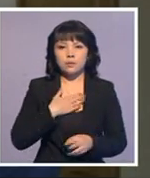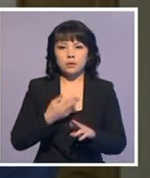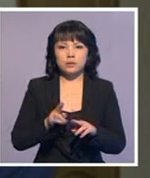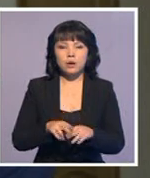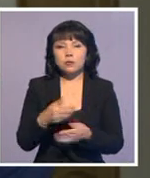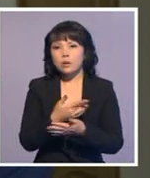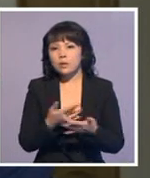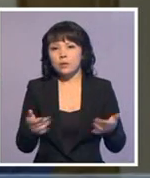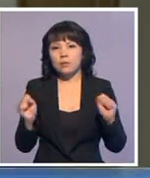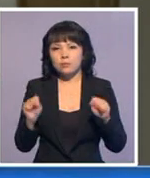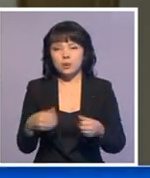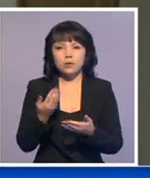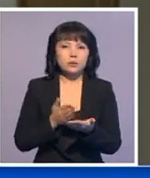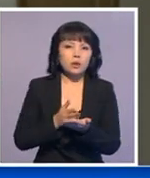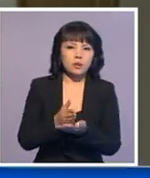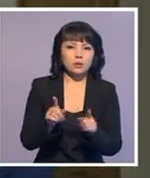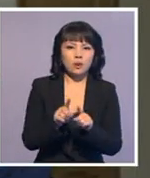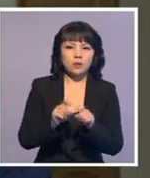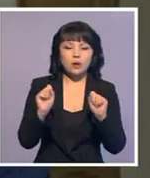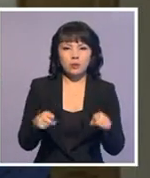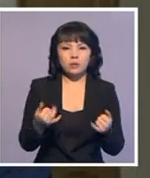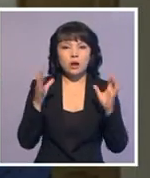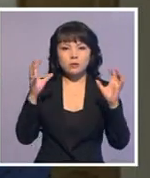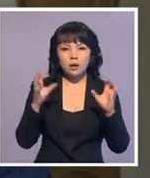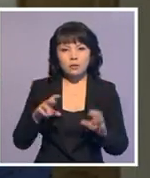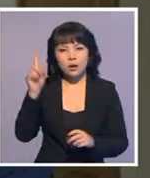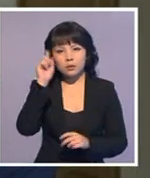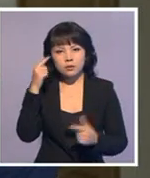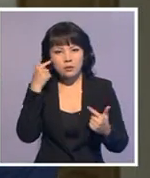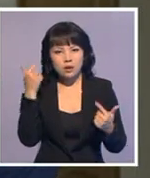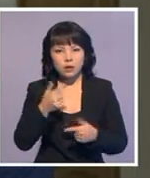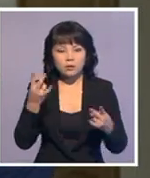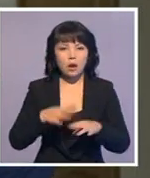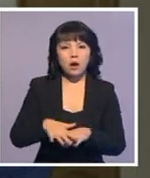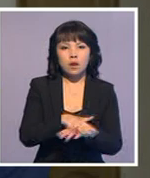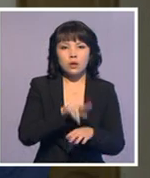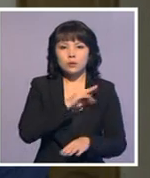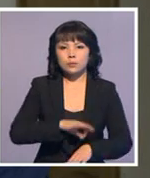барлық жағынан енді үйренуіміз керек деп есептеймін. Заңды да білу керек, халықпен жұмыс жасай да